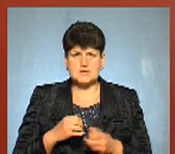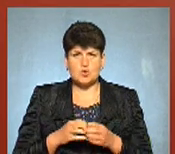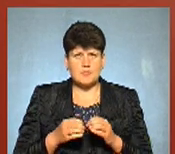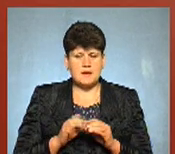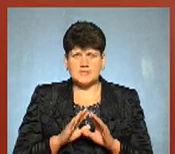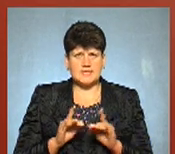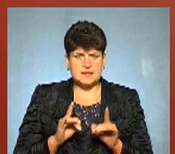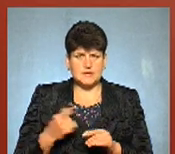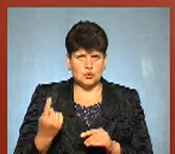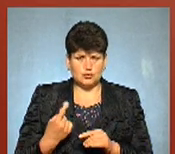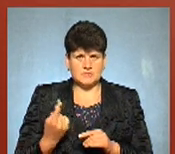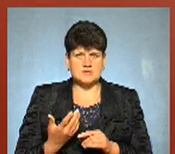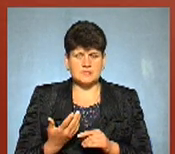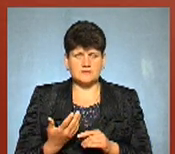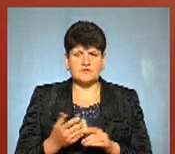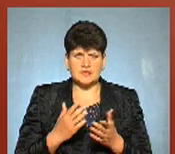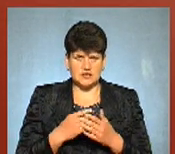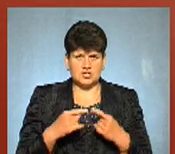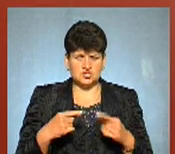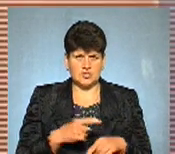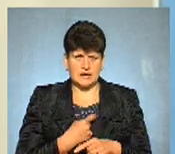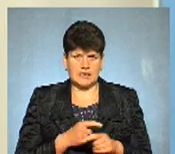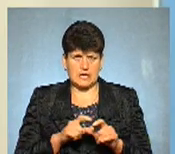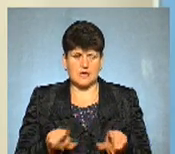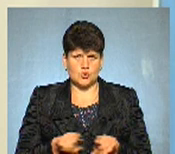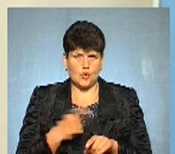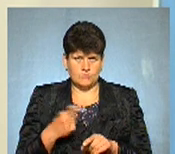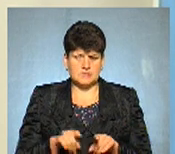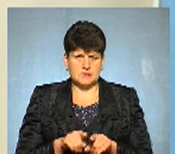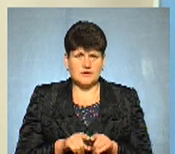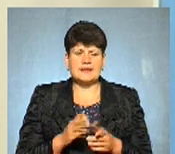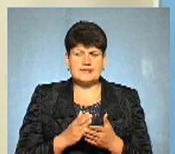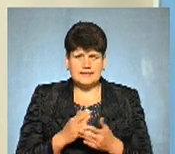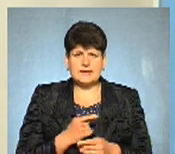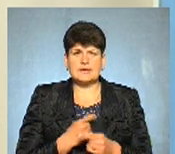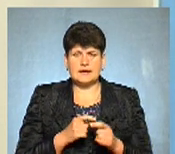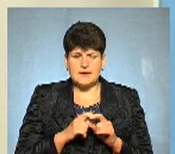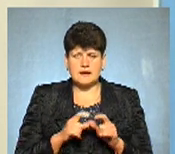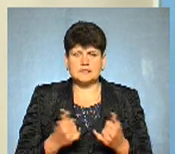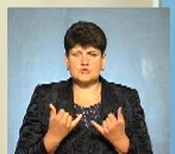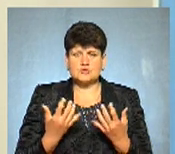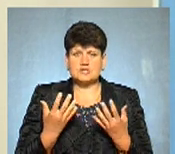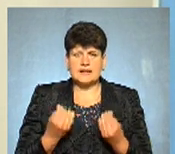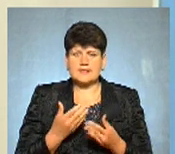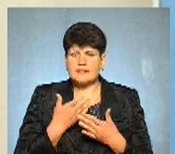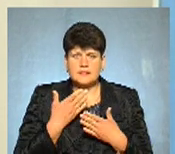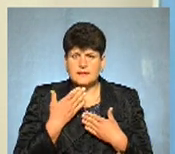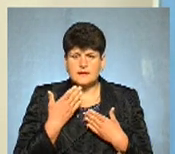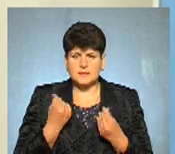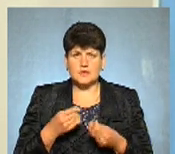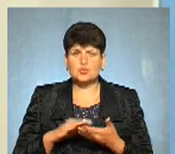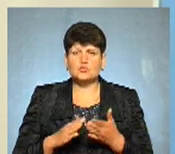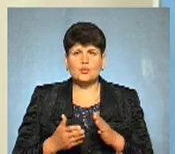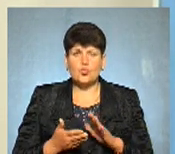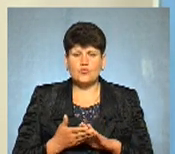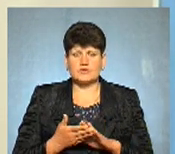обласним тубдиспансером, інші лікарні області також. Є ряд лікарень, які на сьогоднішній день ще навіть не заключили, скажімо, договорів